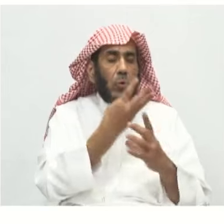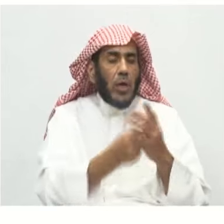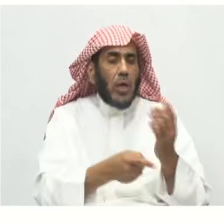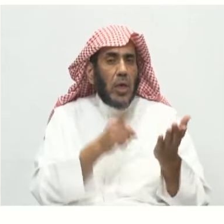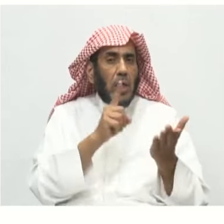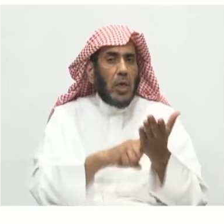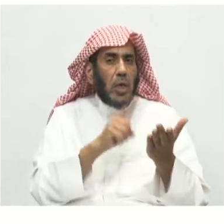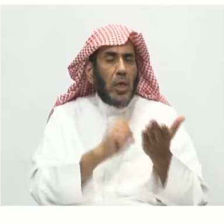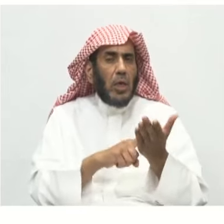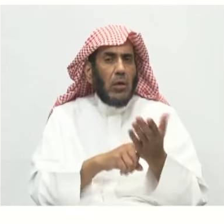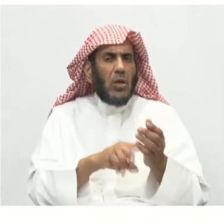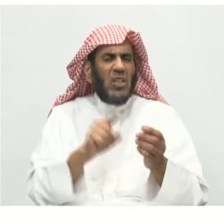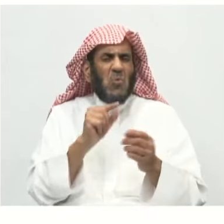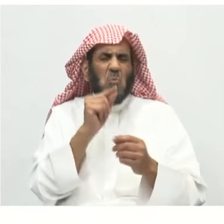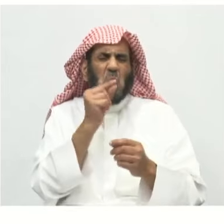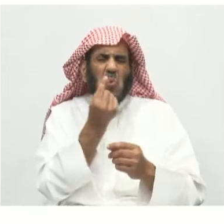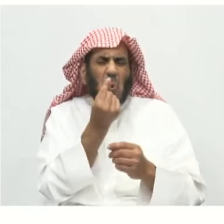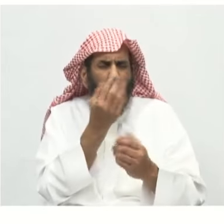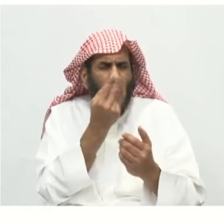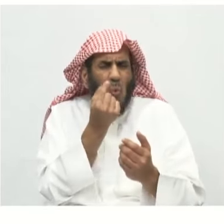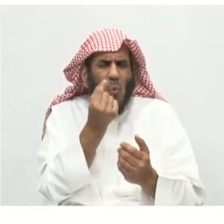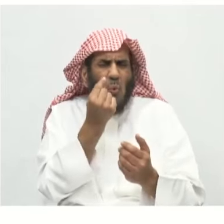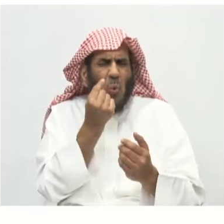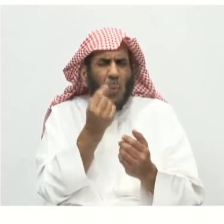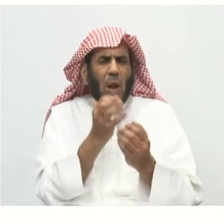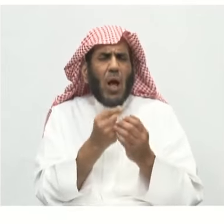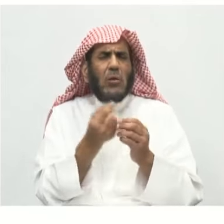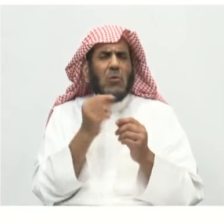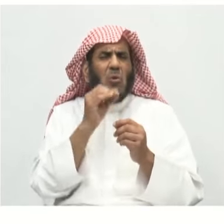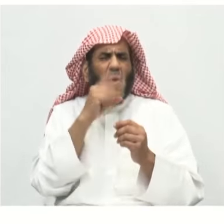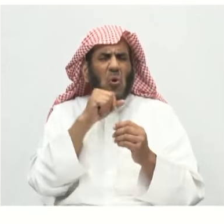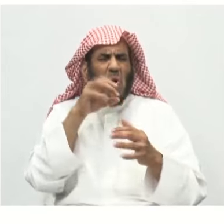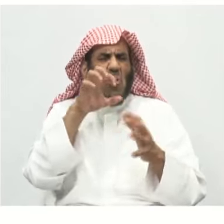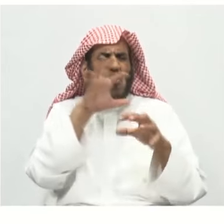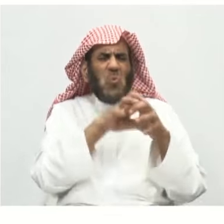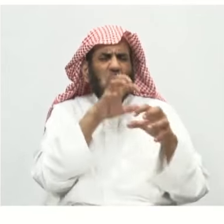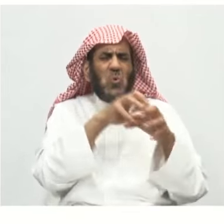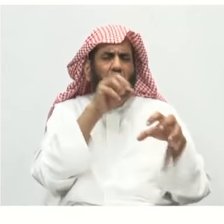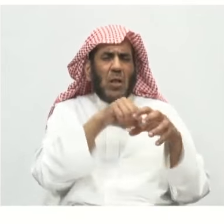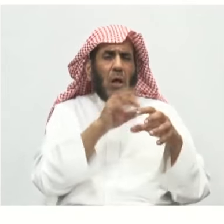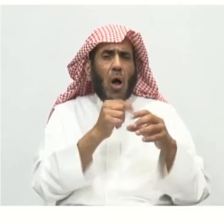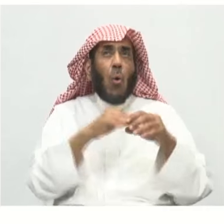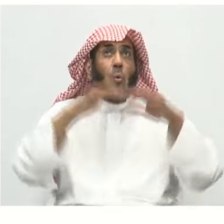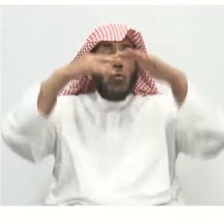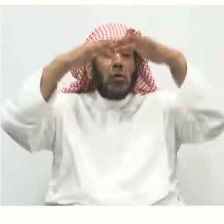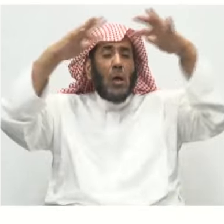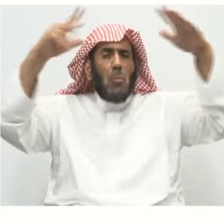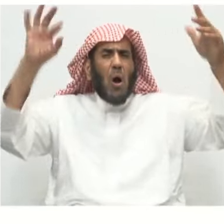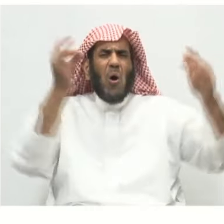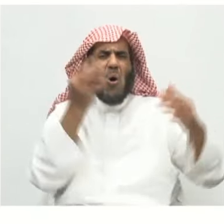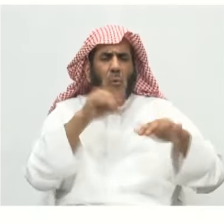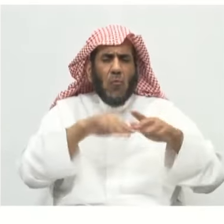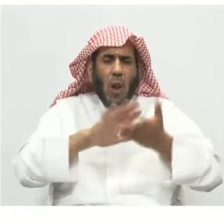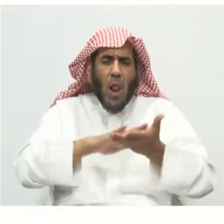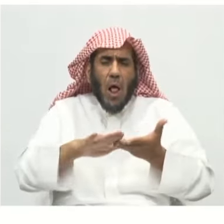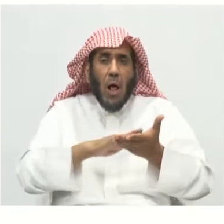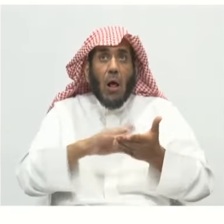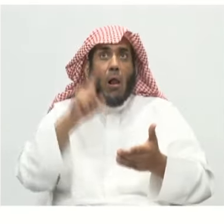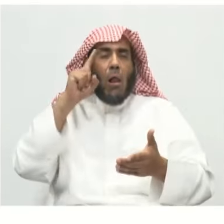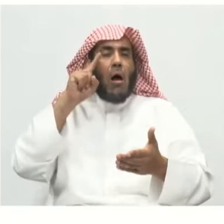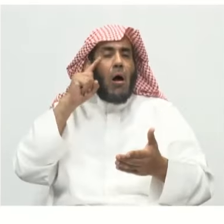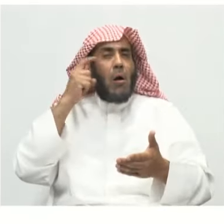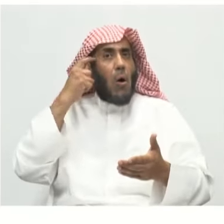انها ان تك مثقال حبه من خردل فتكن في صخره او في السماوات او في الارض ياتي